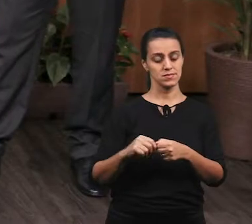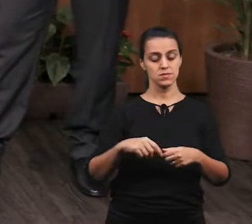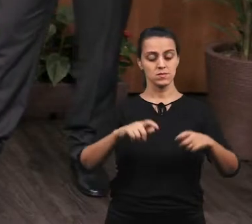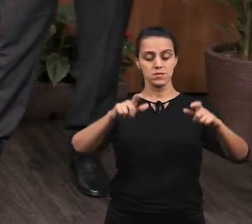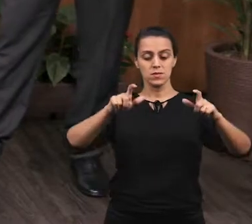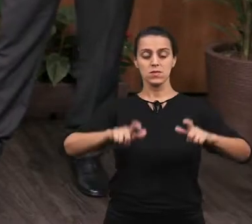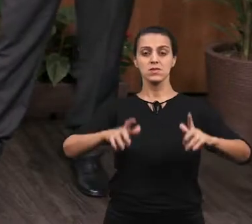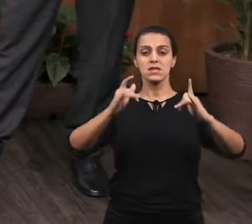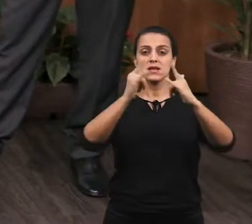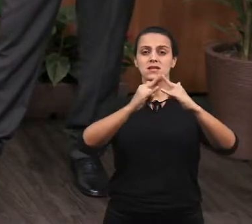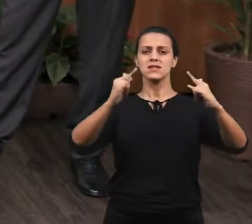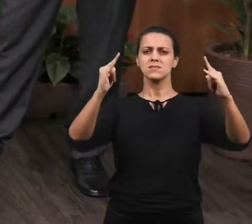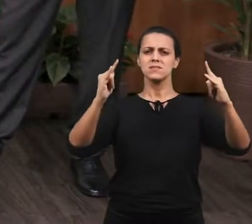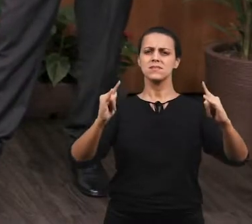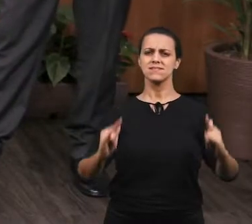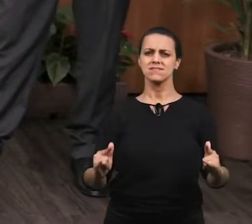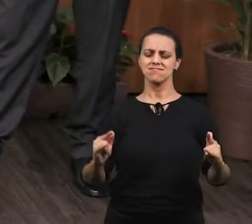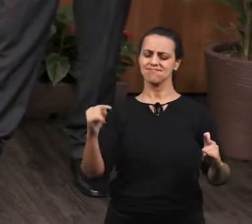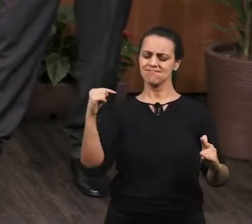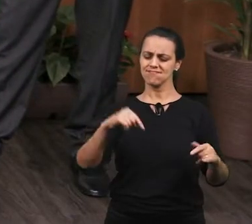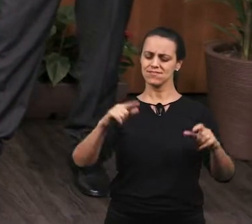Скиния была местом,